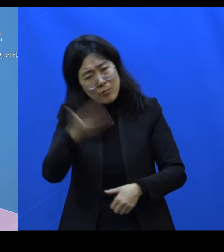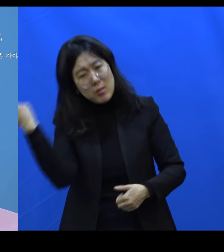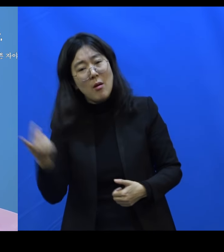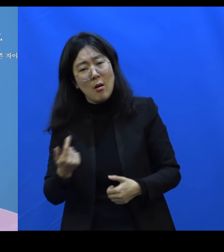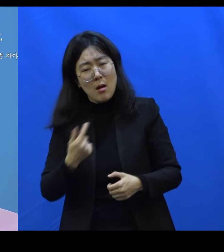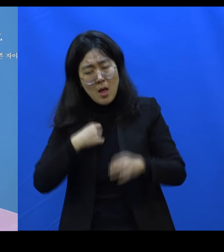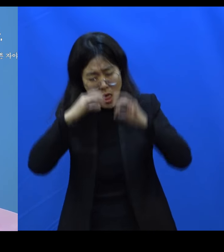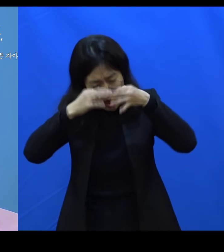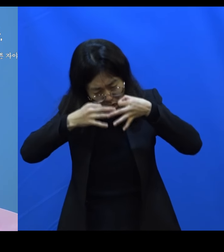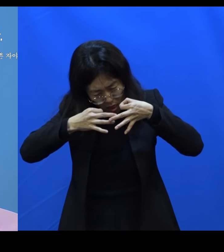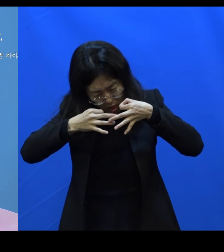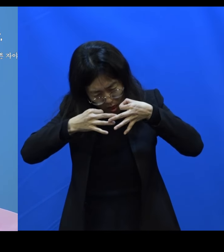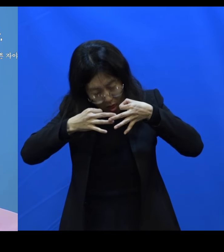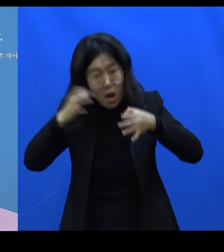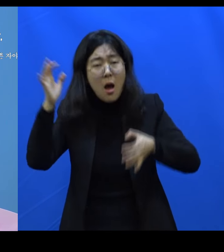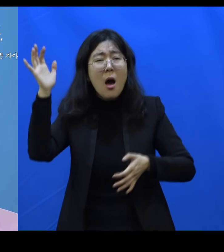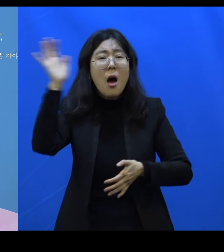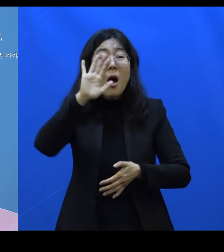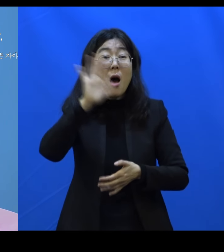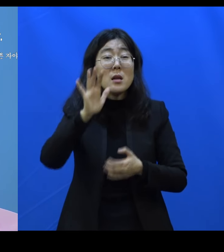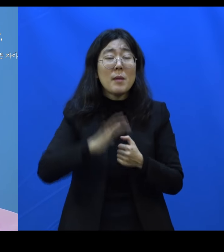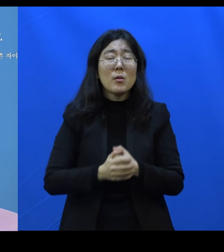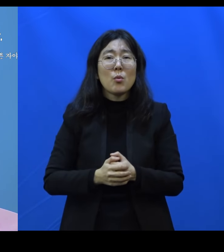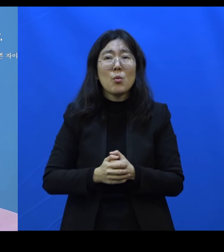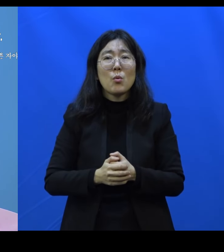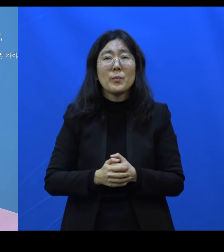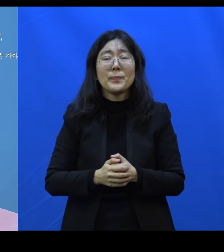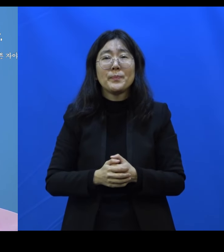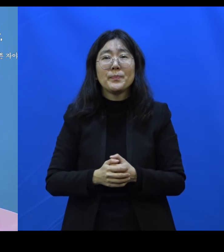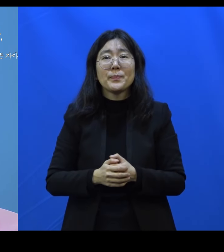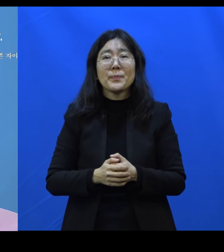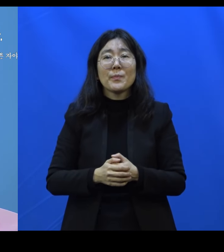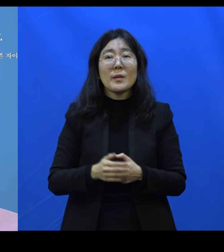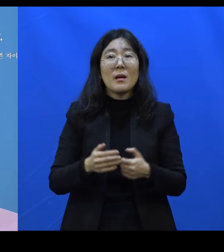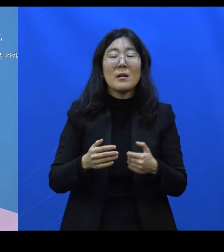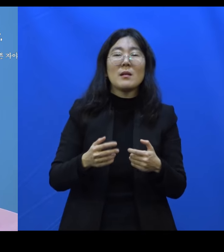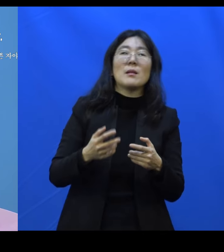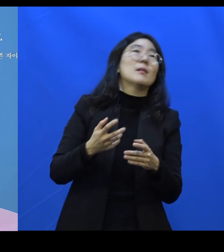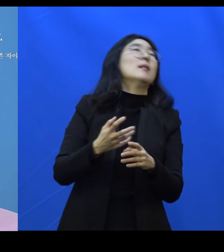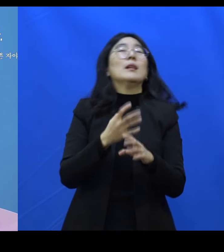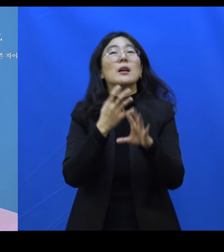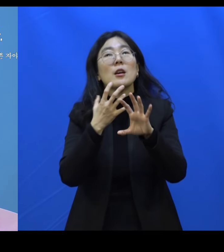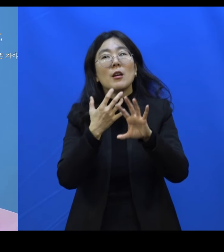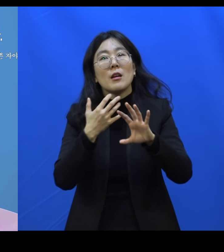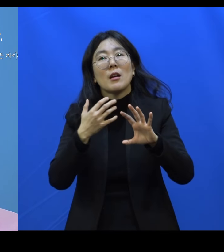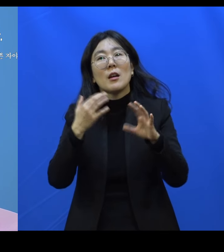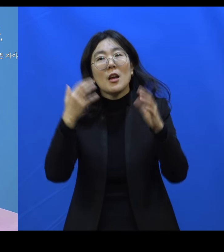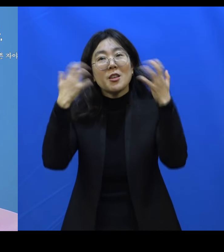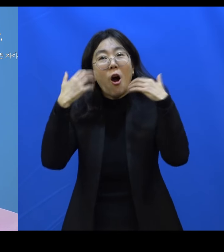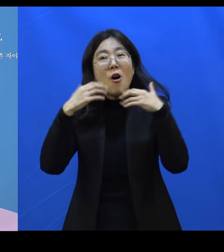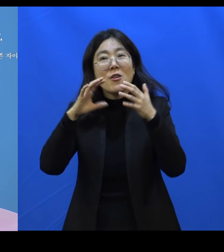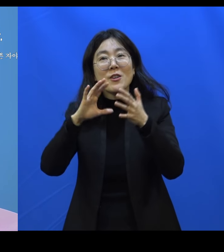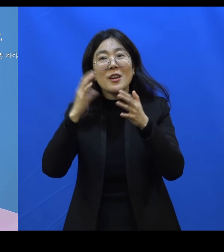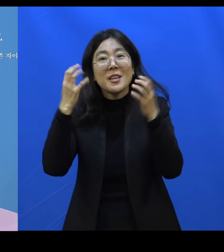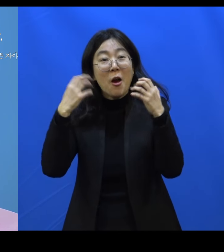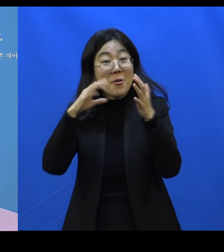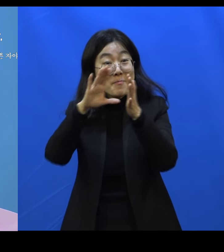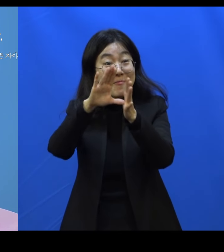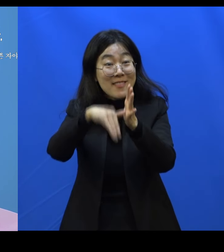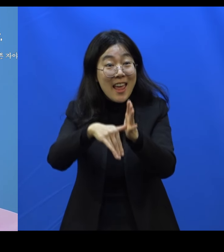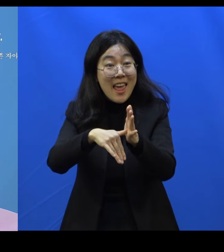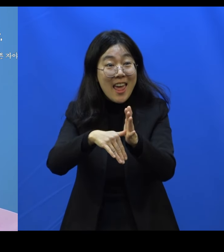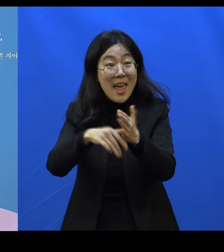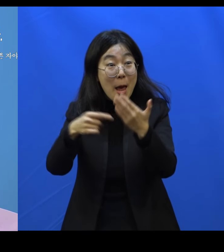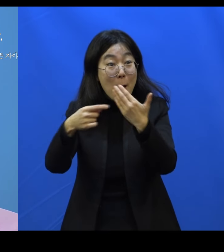네. 그러니까 여러분, 우리 여름에 단기 선교 이런 거 갈 때 여러분들 너무너무 좋은